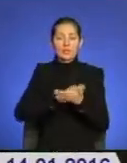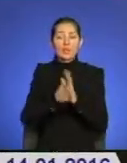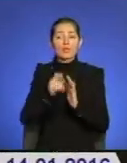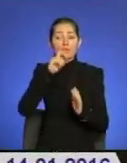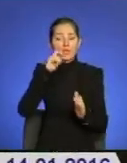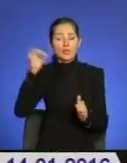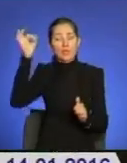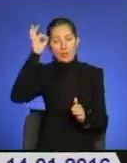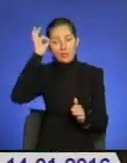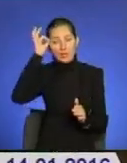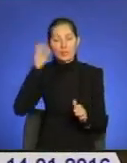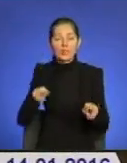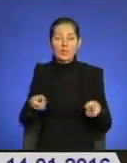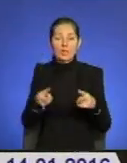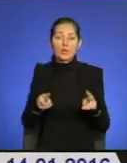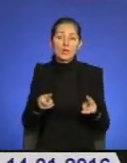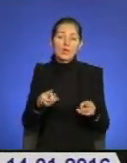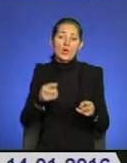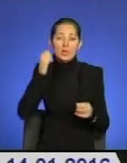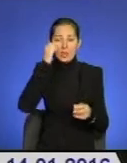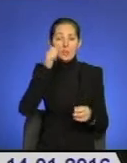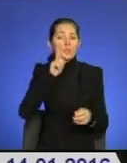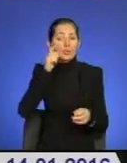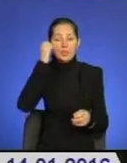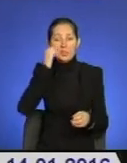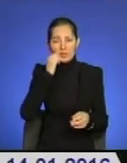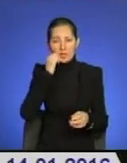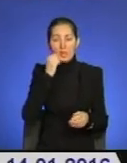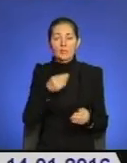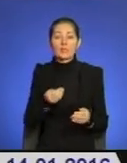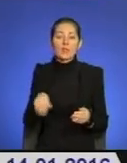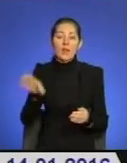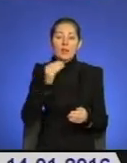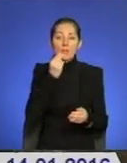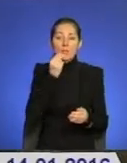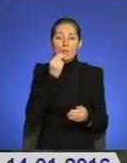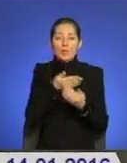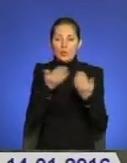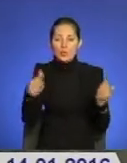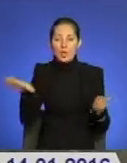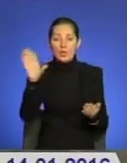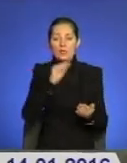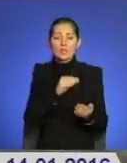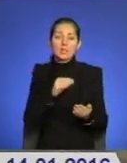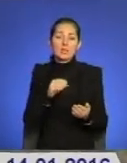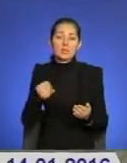під запальні українські мелодії. Місцеві куховари частували усіх непривершеною дністровською юшкою.